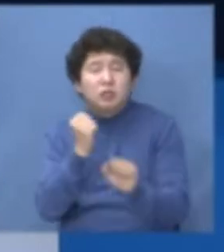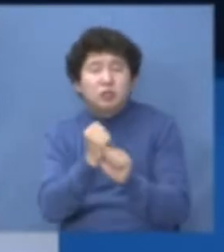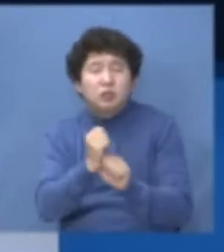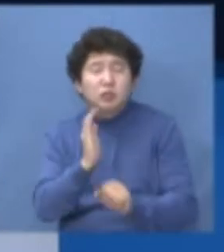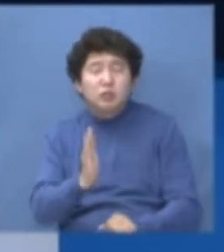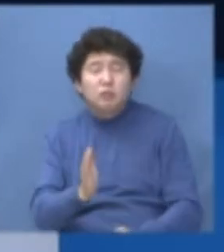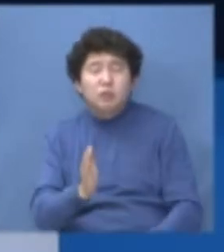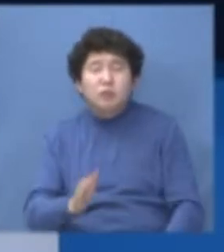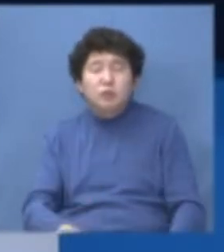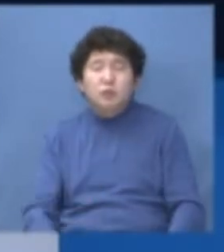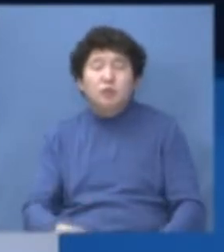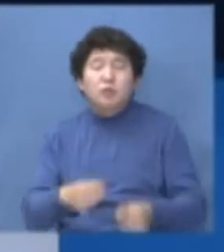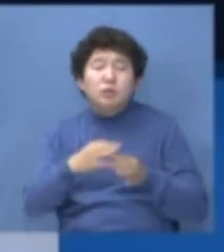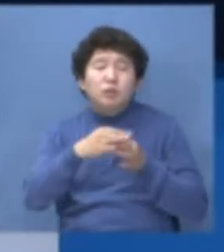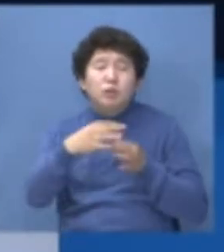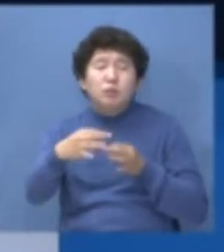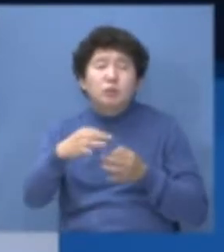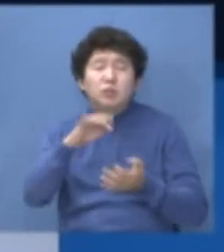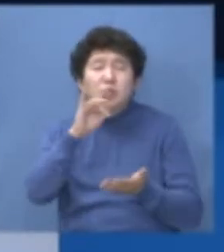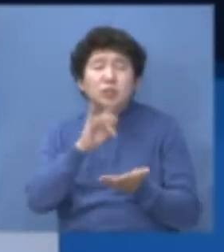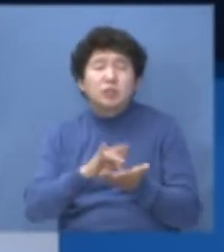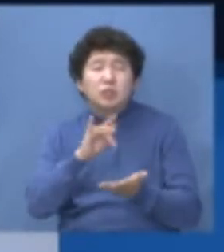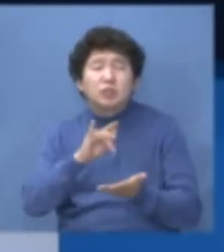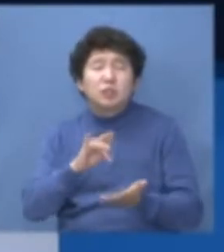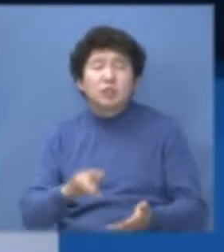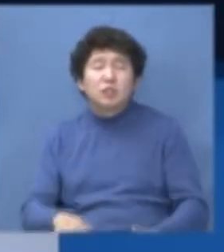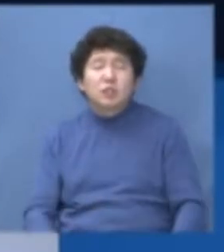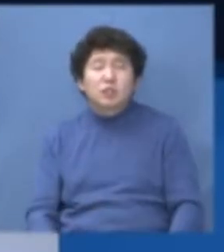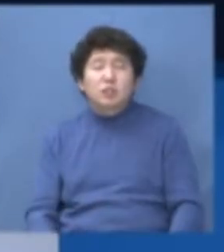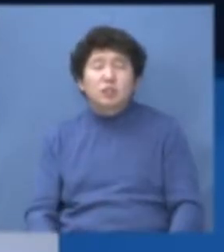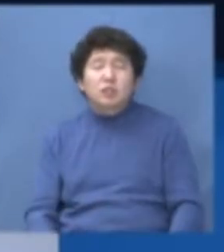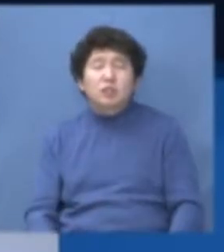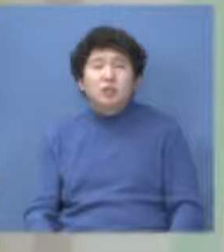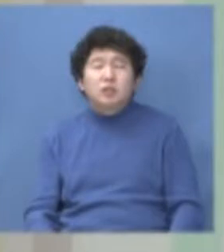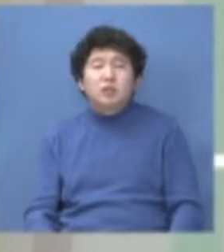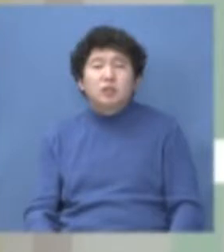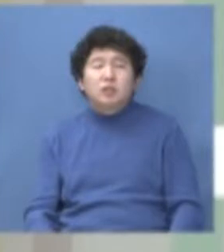бағыттағы жұмыстардың облыс орталығындағы аяқ алысы қалай? Тілші тарқатсын.